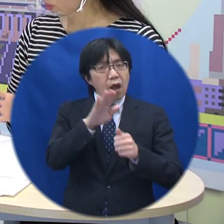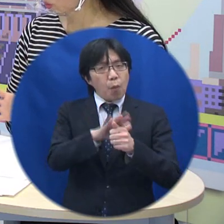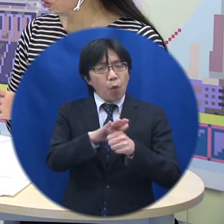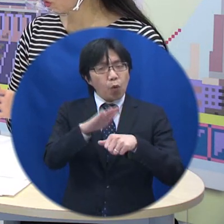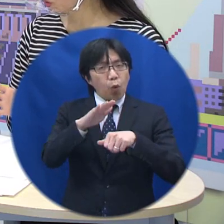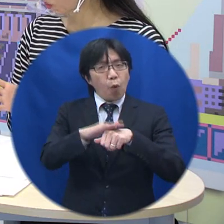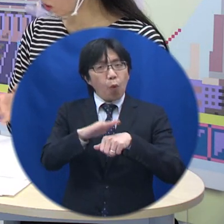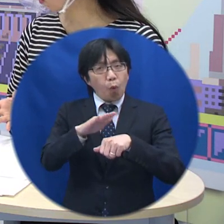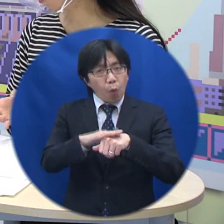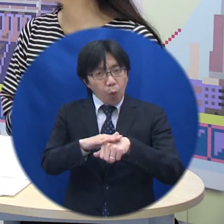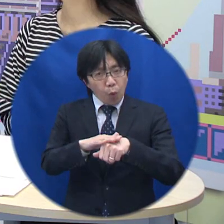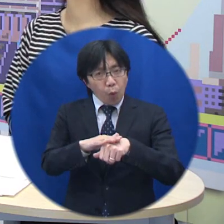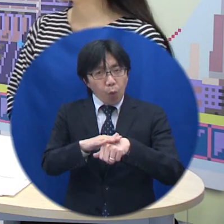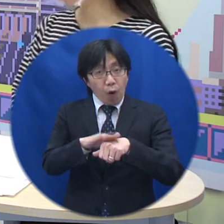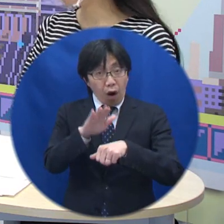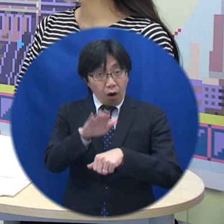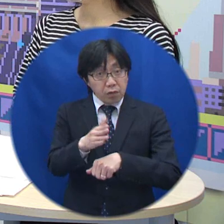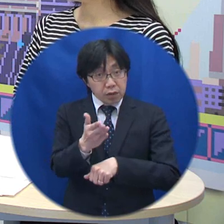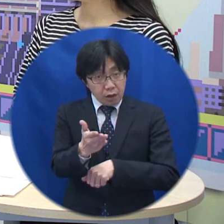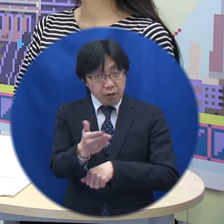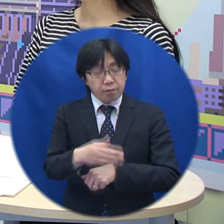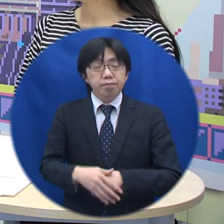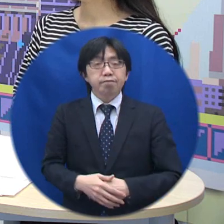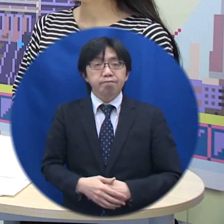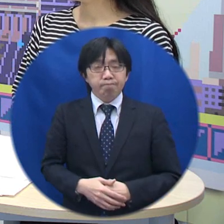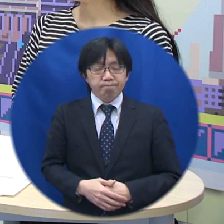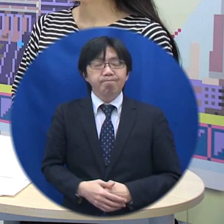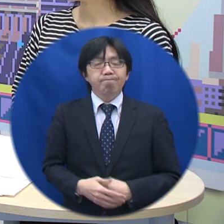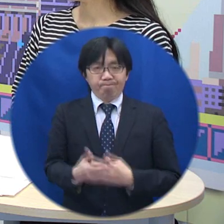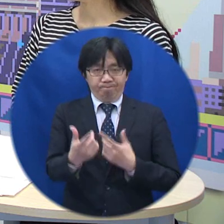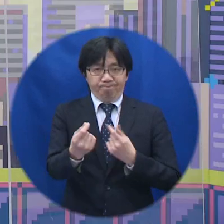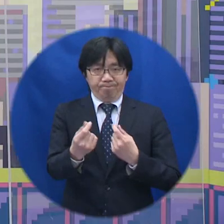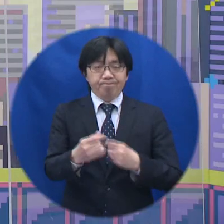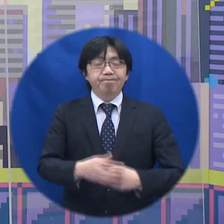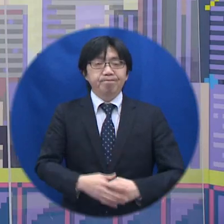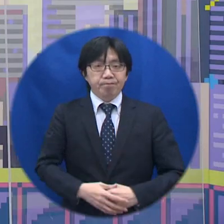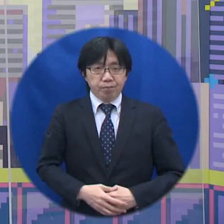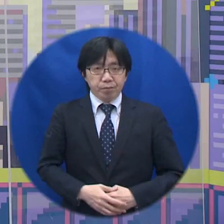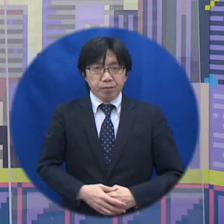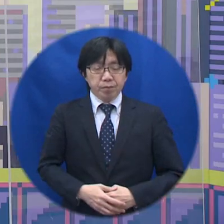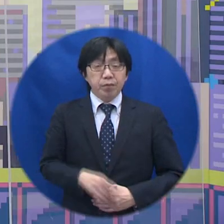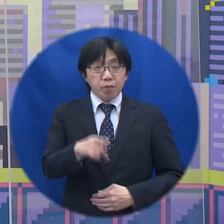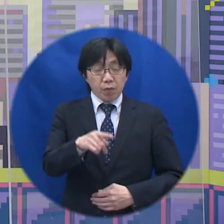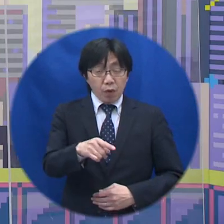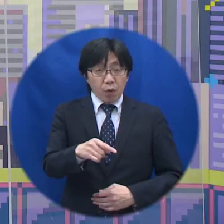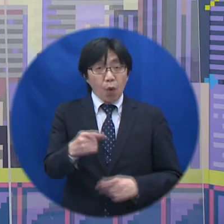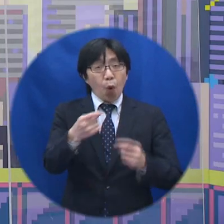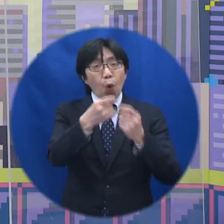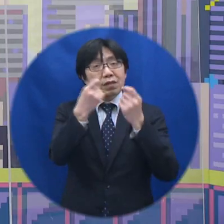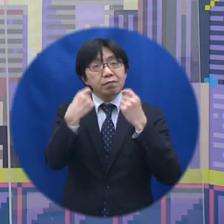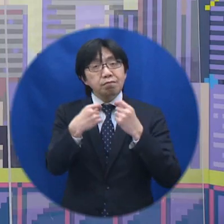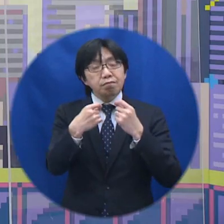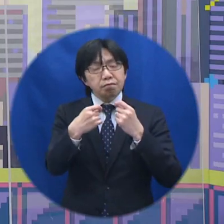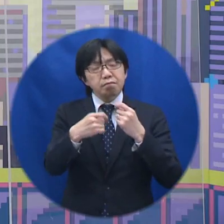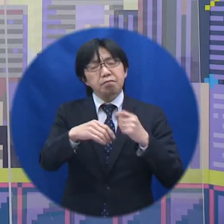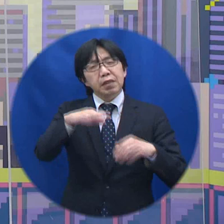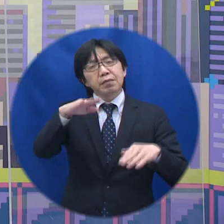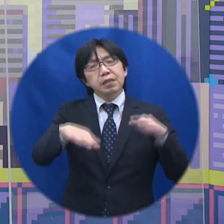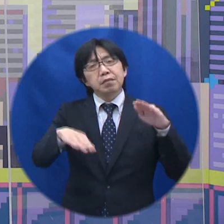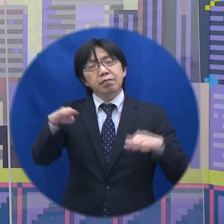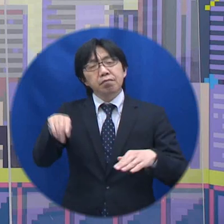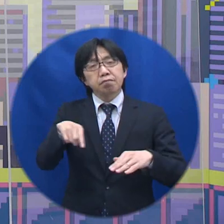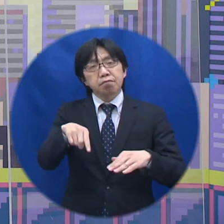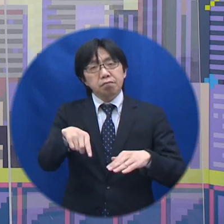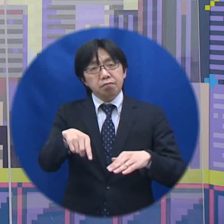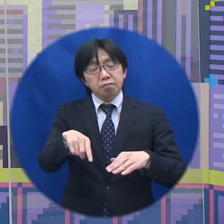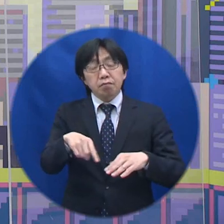ート方法というのがあるんでしょうか。 はい、障害の現れ方は個人差が大きく、少し